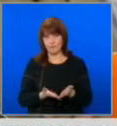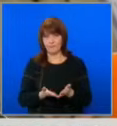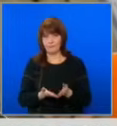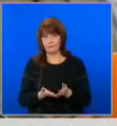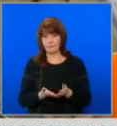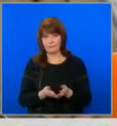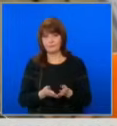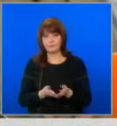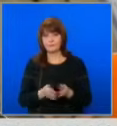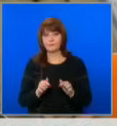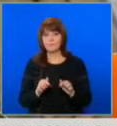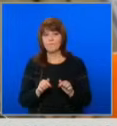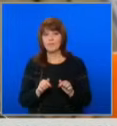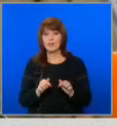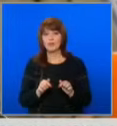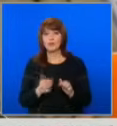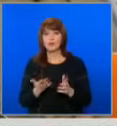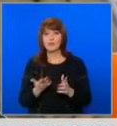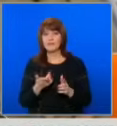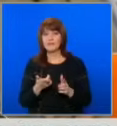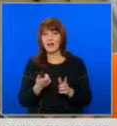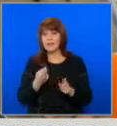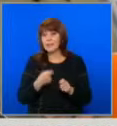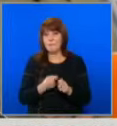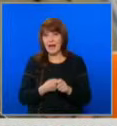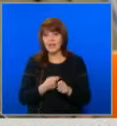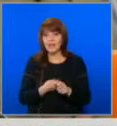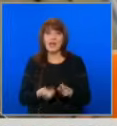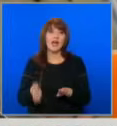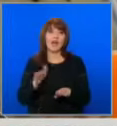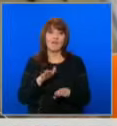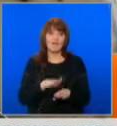документирано което тези структури са осъществявали